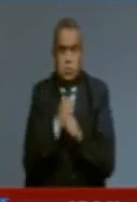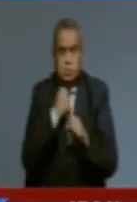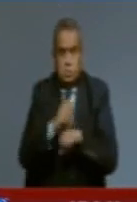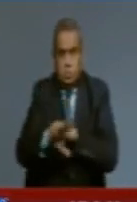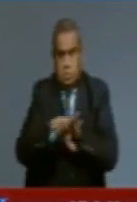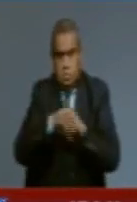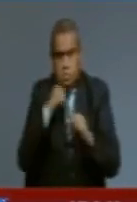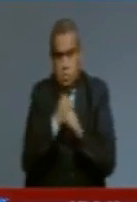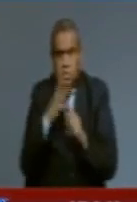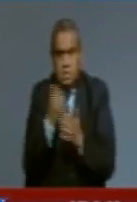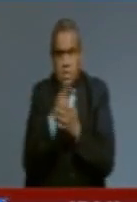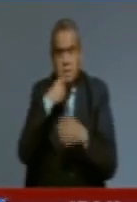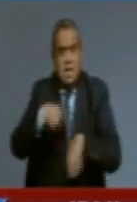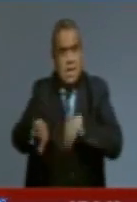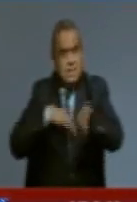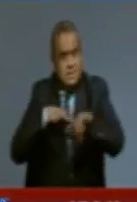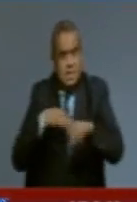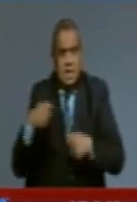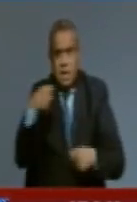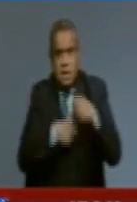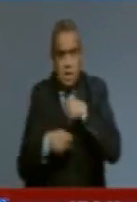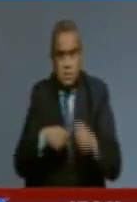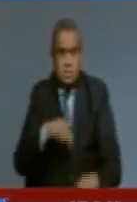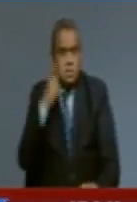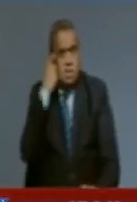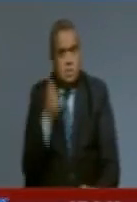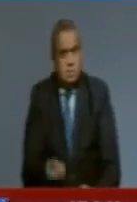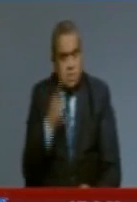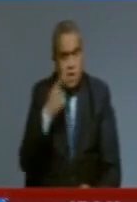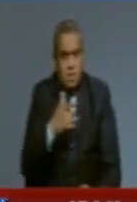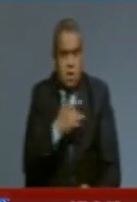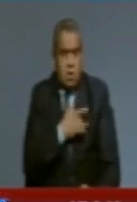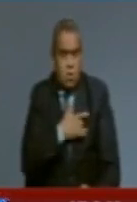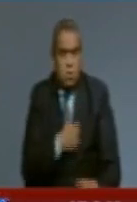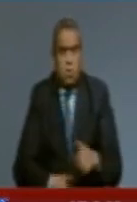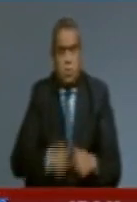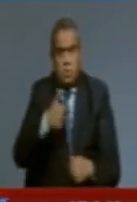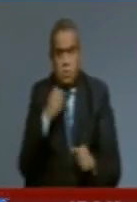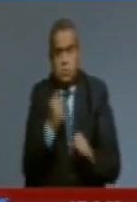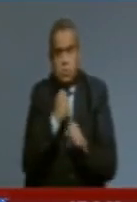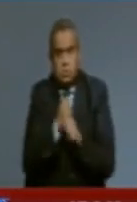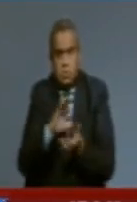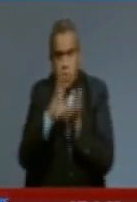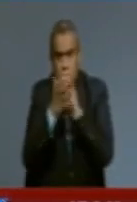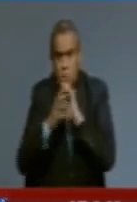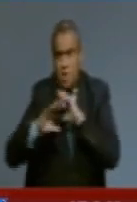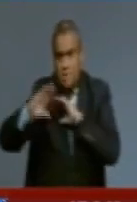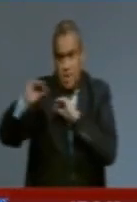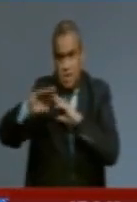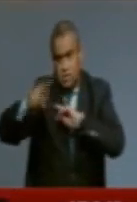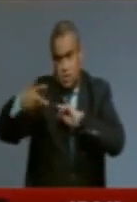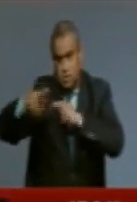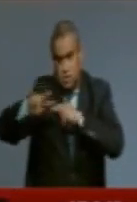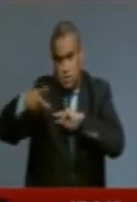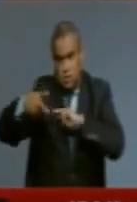سياسية اقتصادية وروحية وثقافية. بالرغم من التباعد الجغرافي، فإن شعوب بلداننا